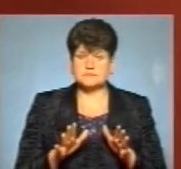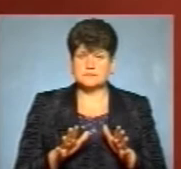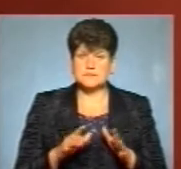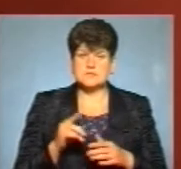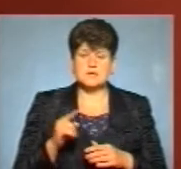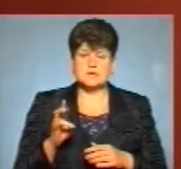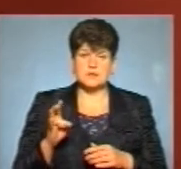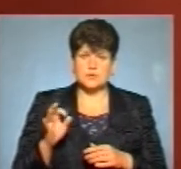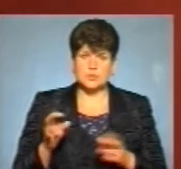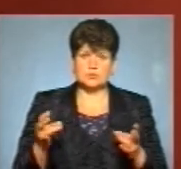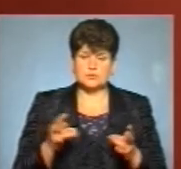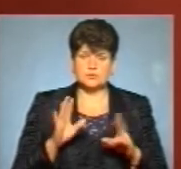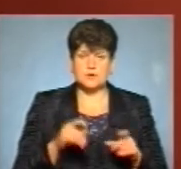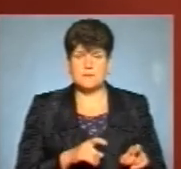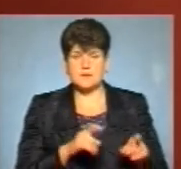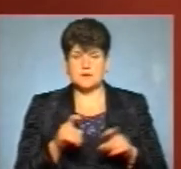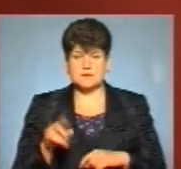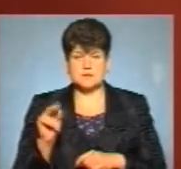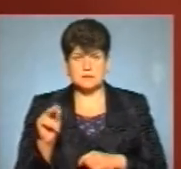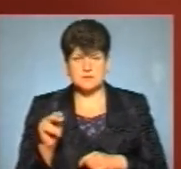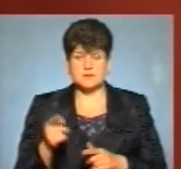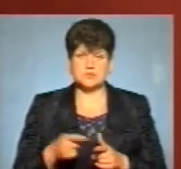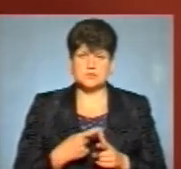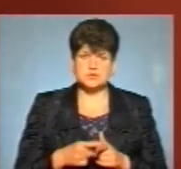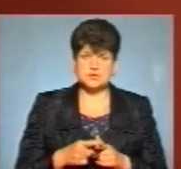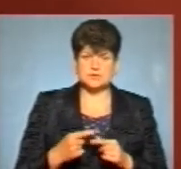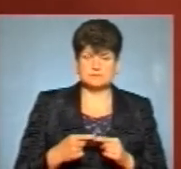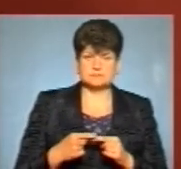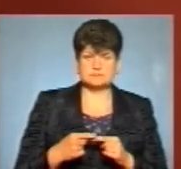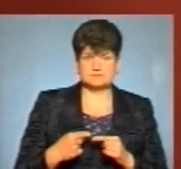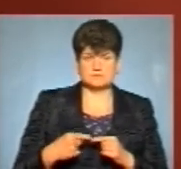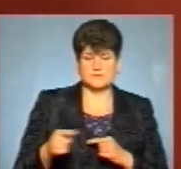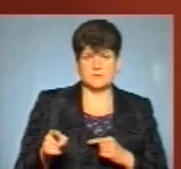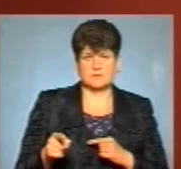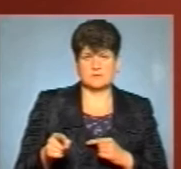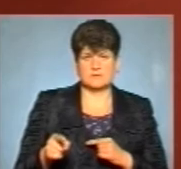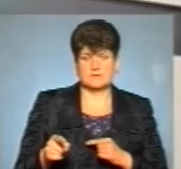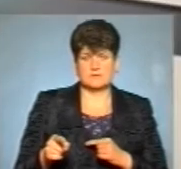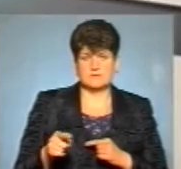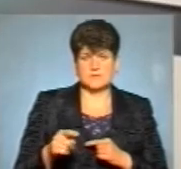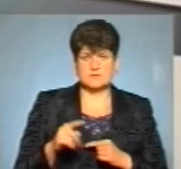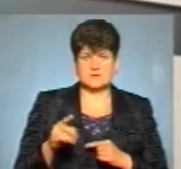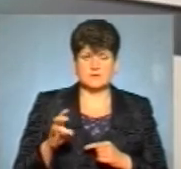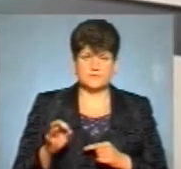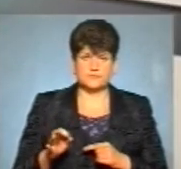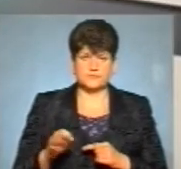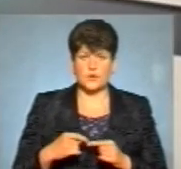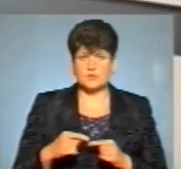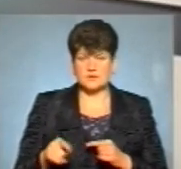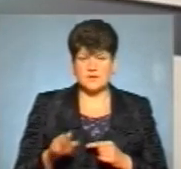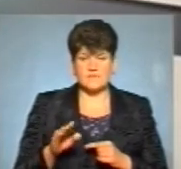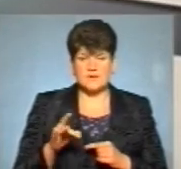ЗНО потрібно буде перенести в датах, і чи можливо онлайн-версія, так як було з пробним? Ну, онлайн-версії ми точно